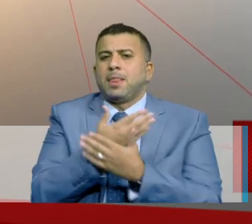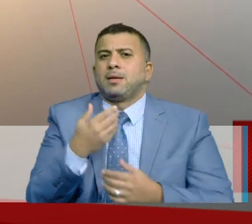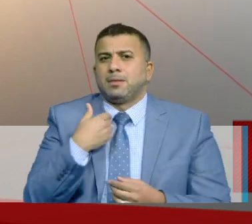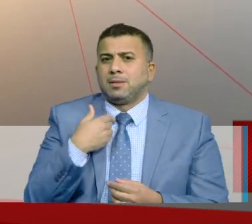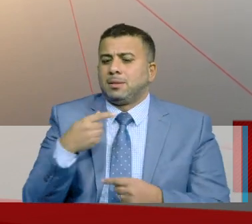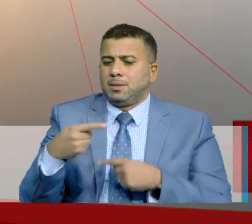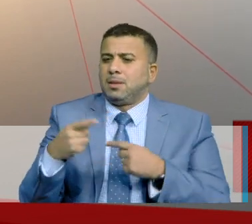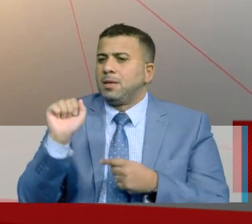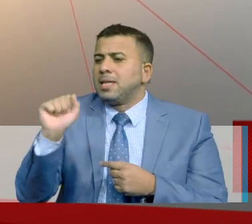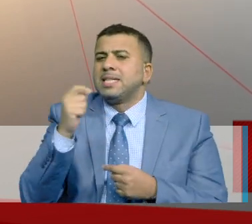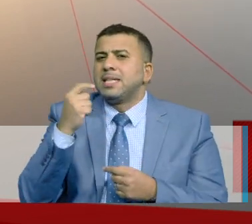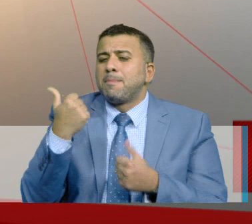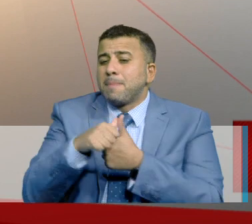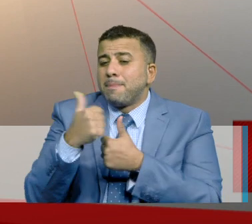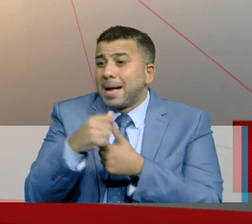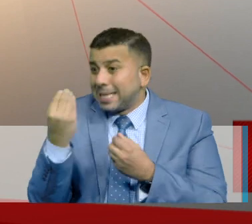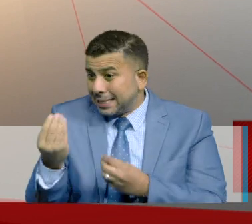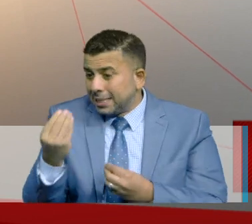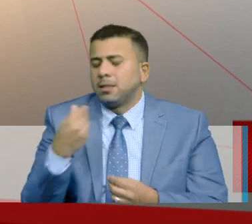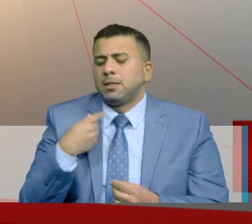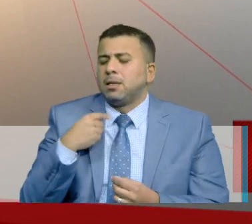اكمل المبلغ طويل العمر